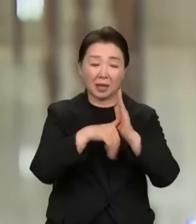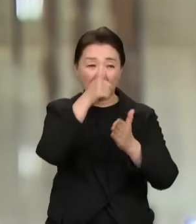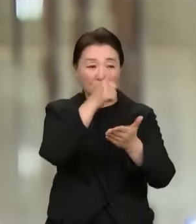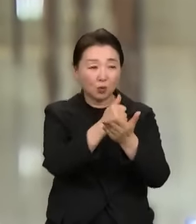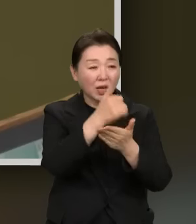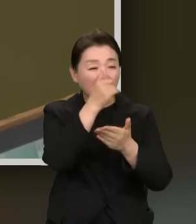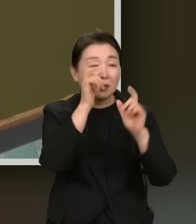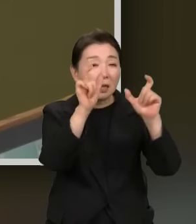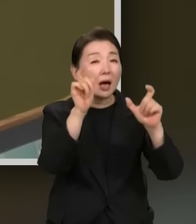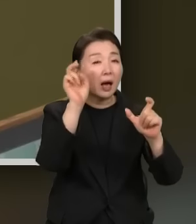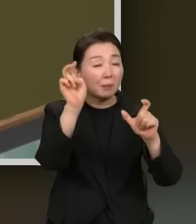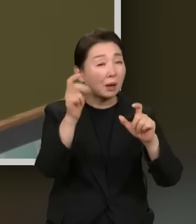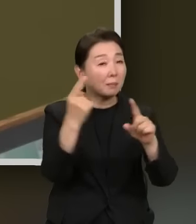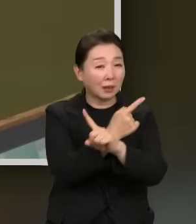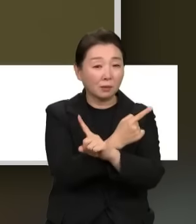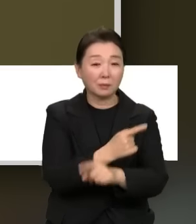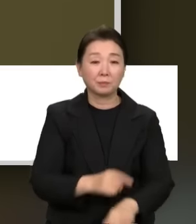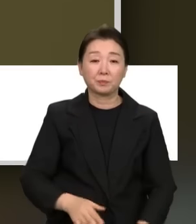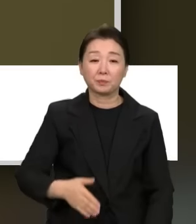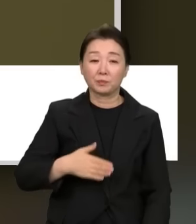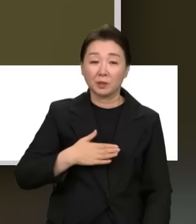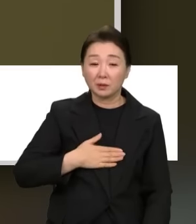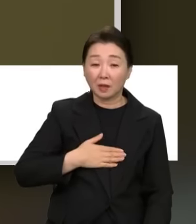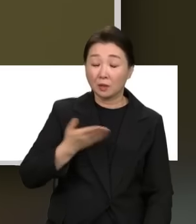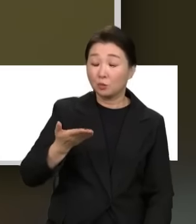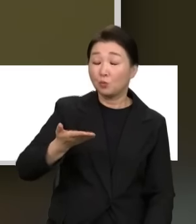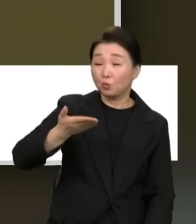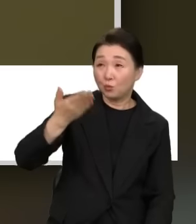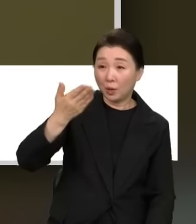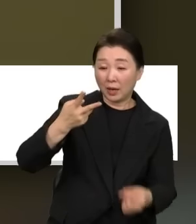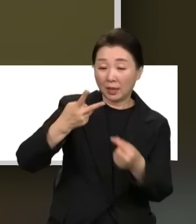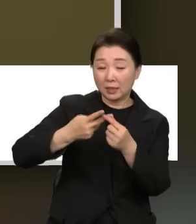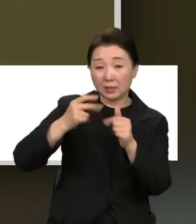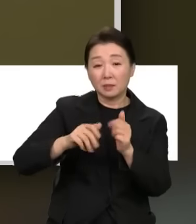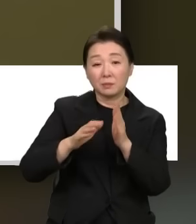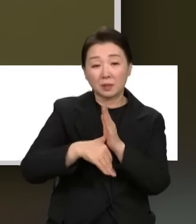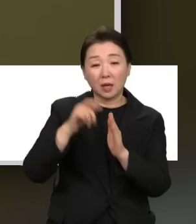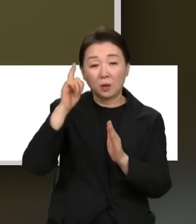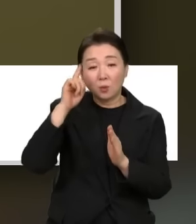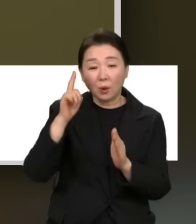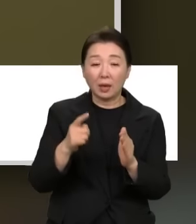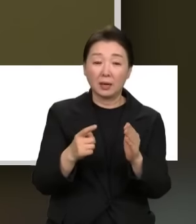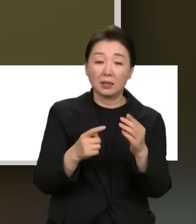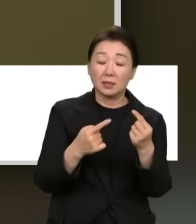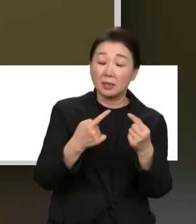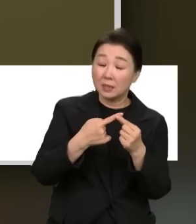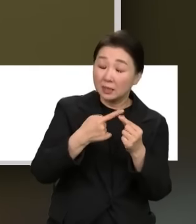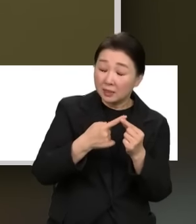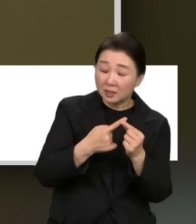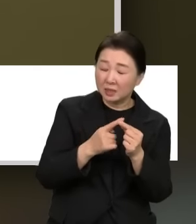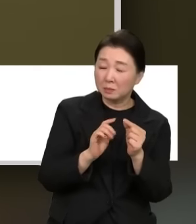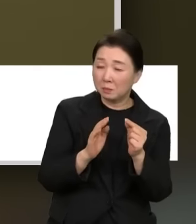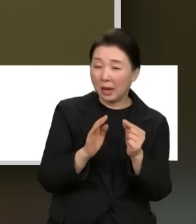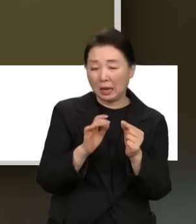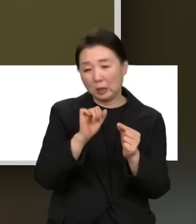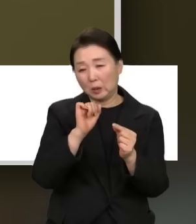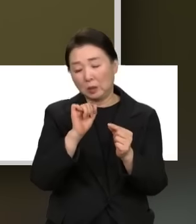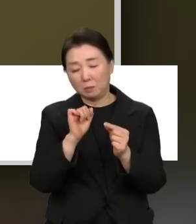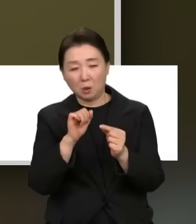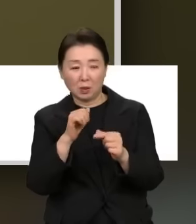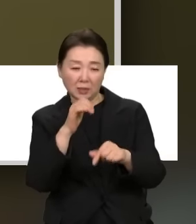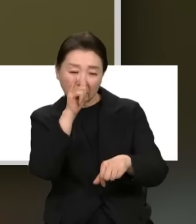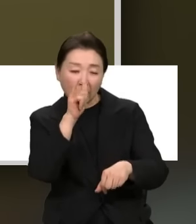나왔습니다. 저는 이 상급심, 특히 2심은 1심의 들쑥날쑥한 판결을 정리하는 게 주요